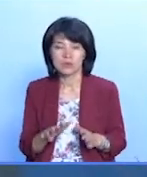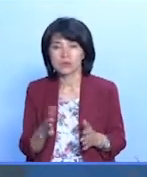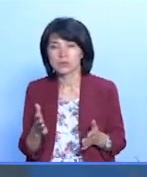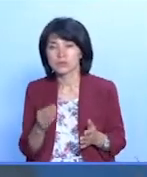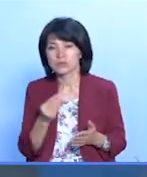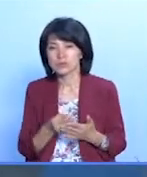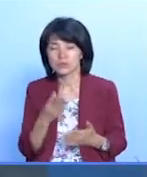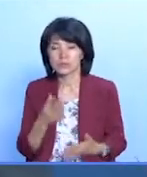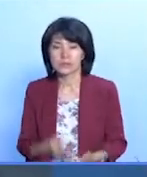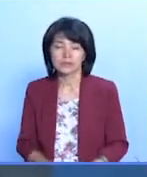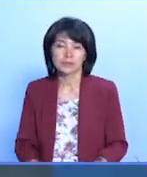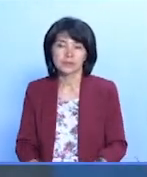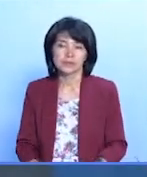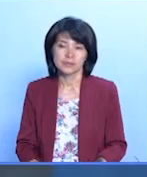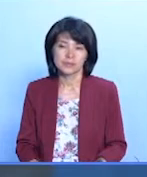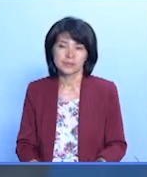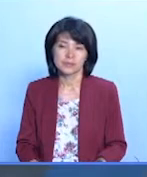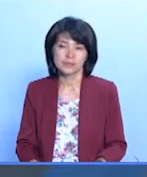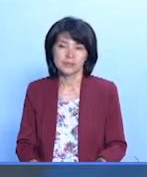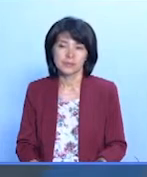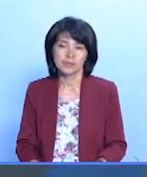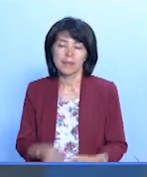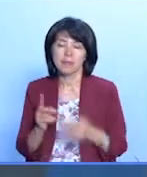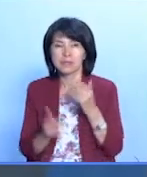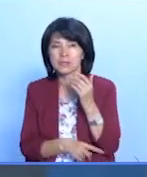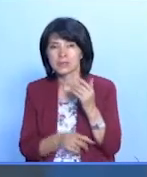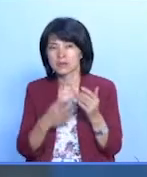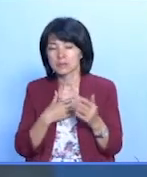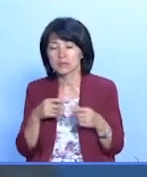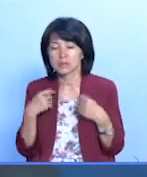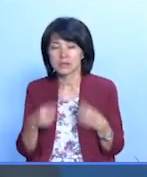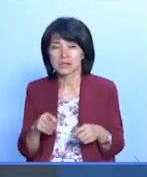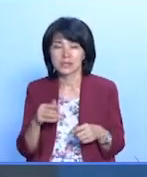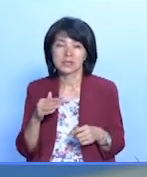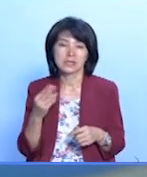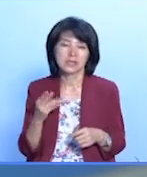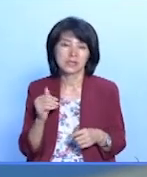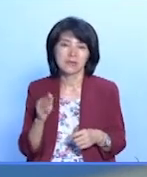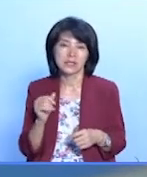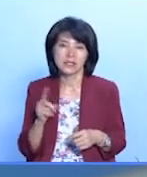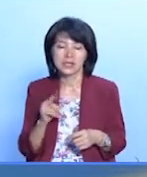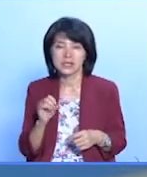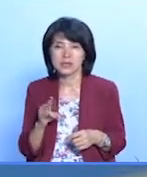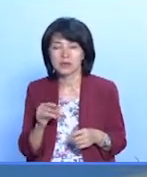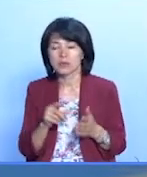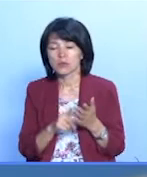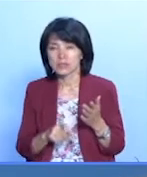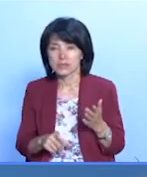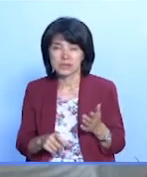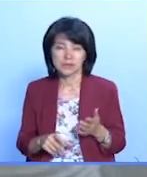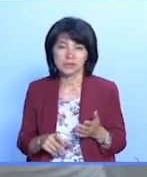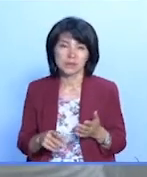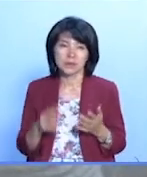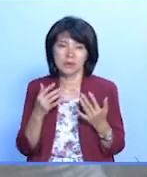кішкене қымбаттау. Последний мы продавали, наверное, цефазолин по рецептам продавали. Дәріханашылар қоймадан түскен кейбір